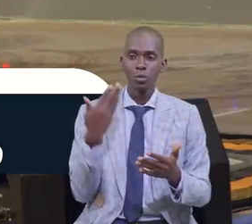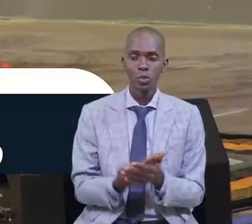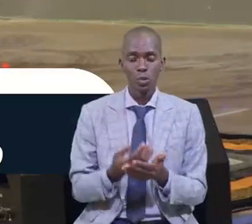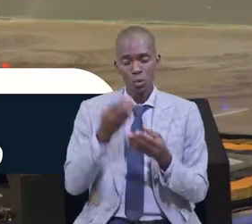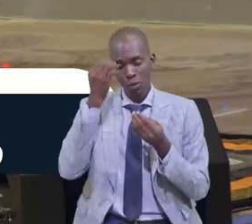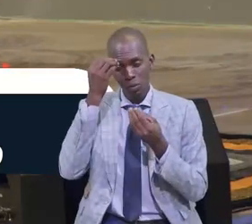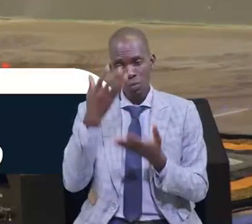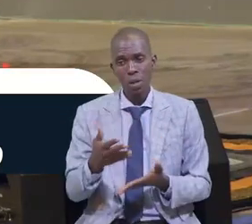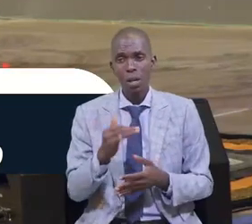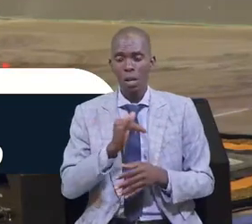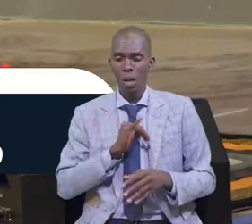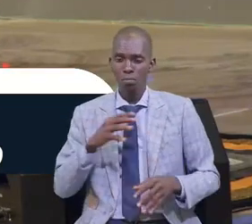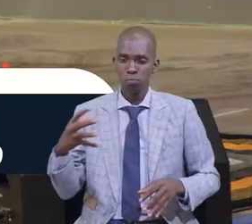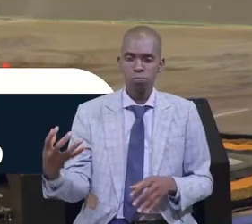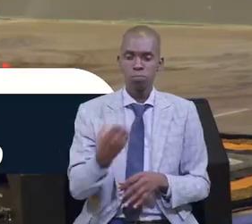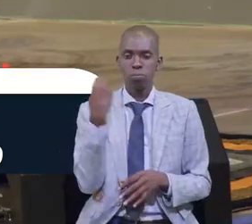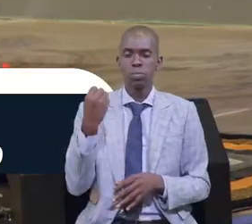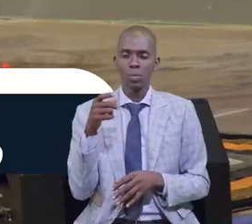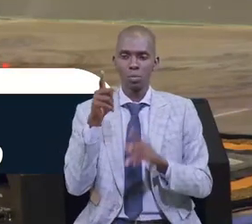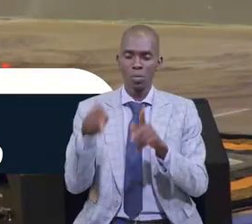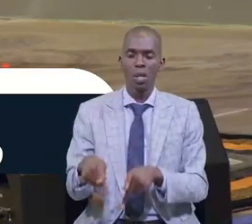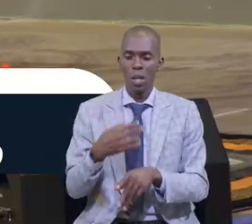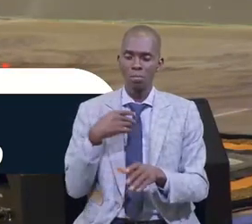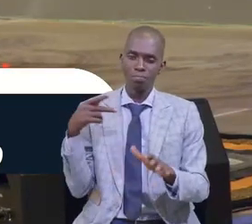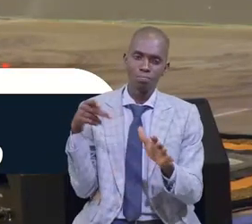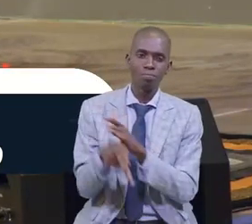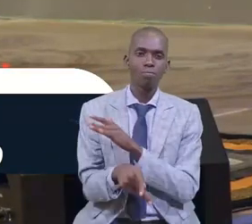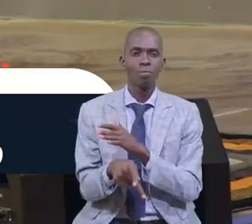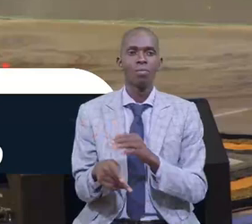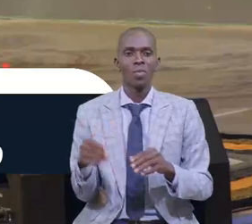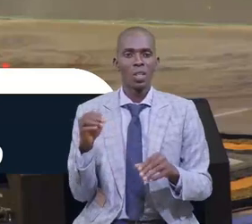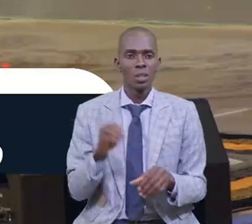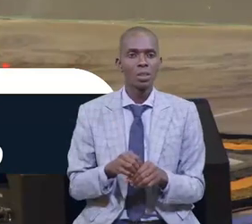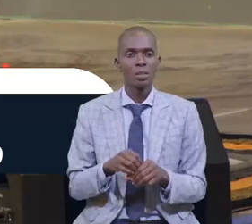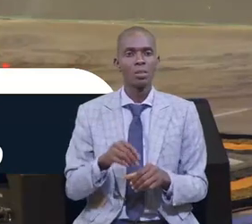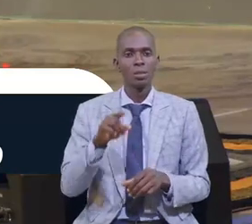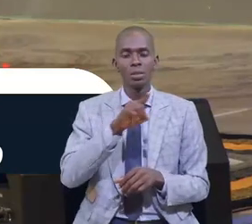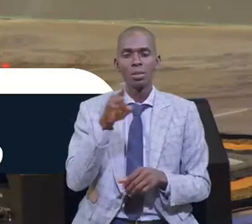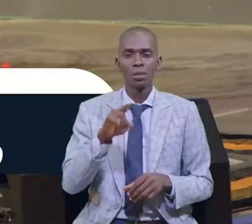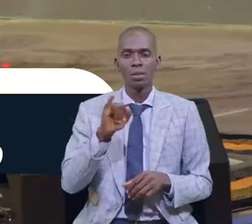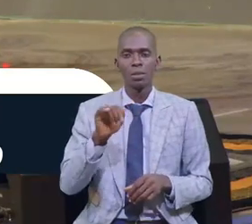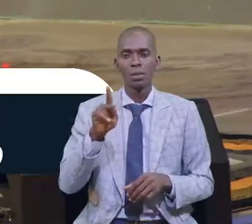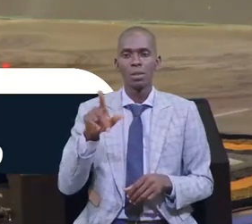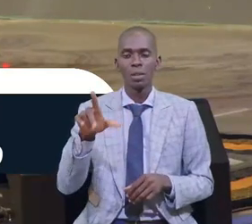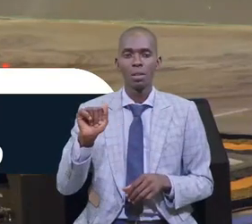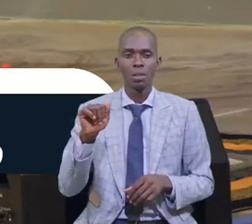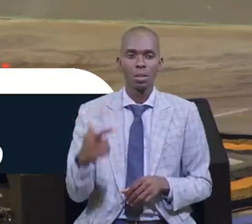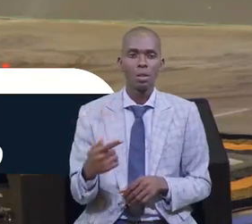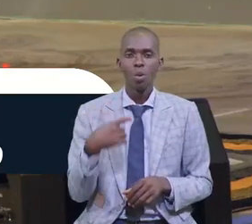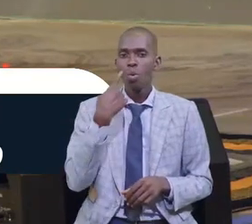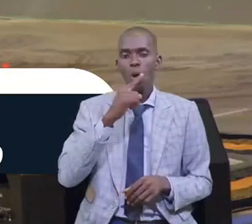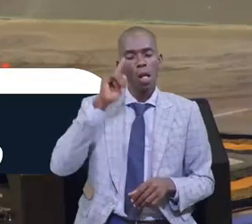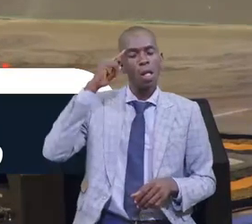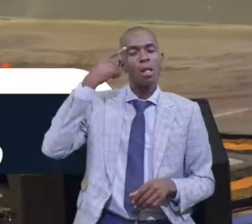nouvelle, je l'ai fait saisir et tuer à Tiklag pour lui donner